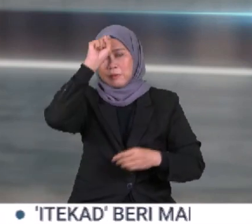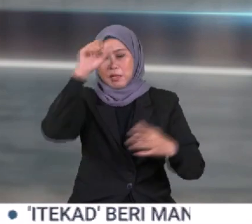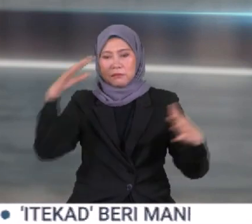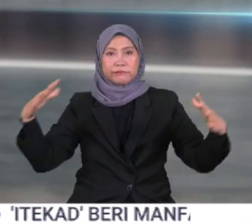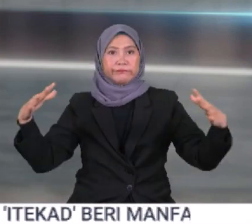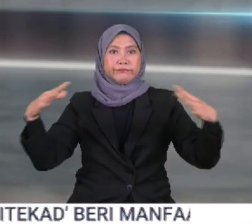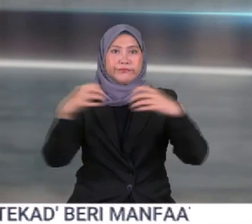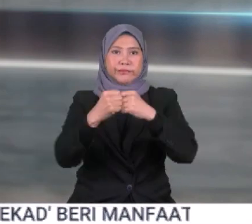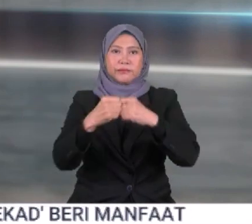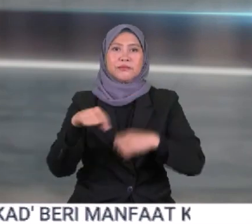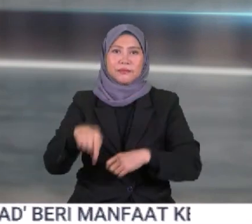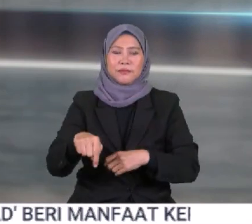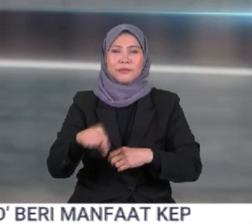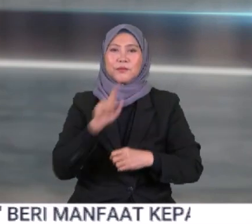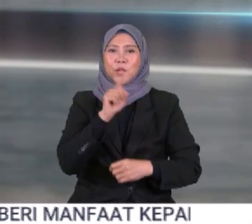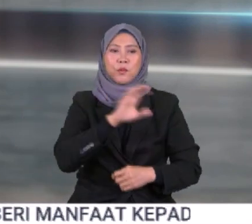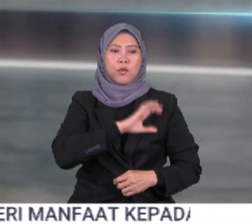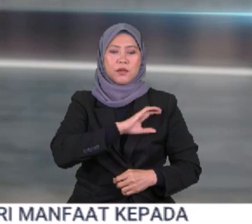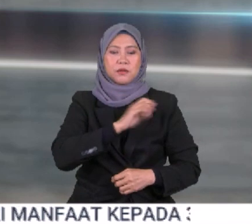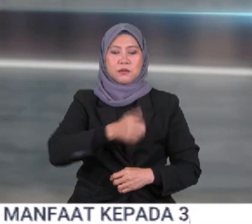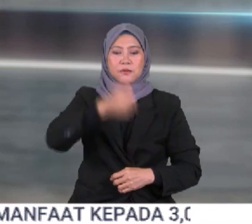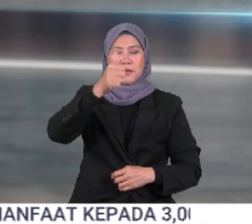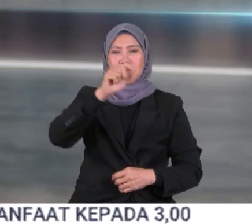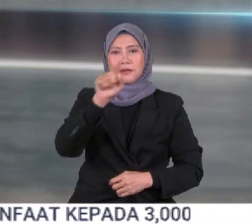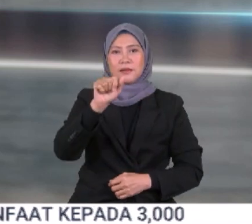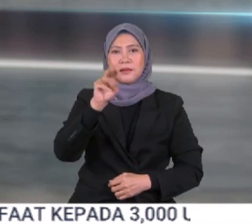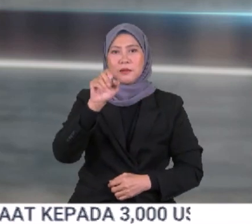petang semalam ketulis daerah